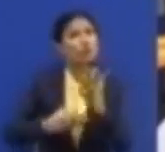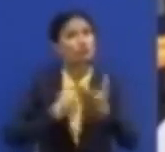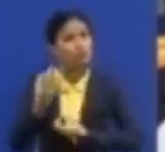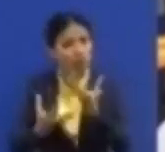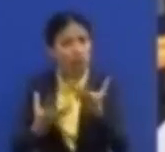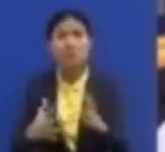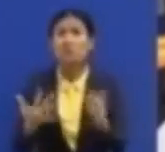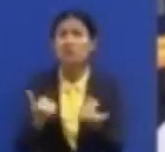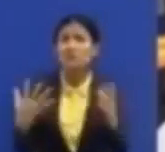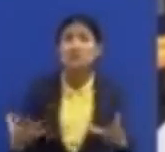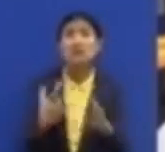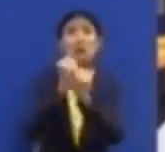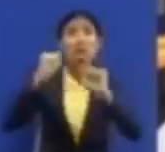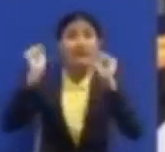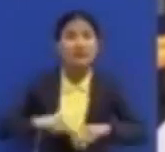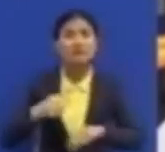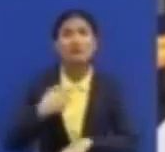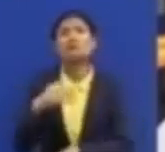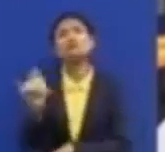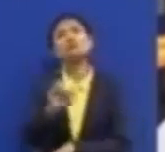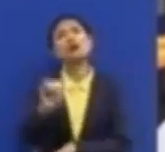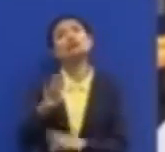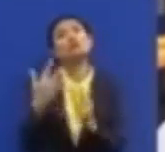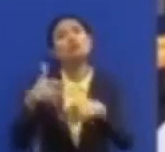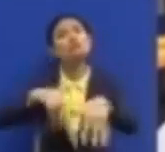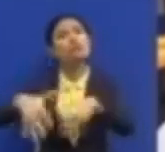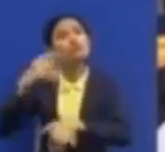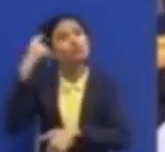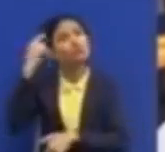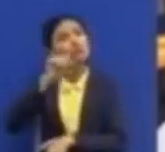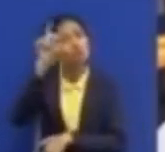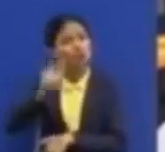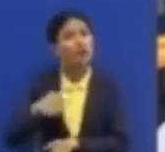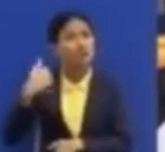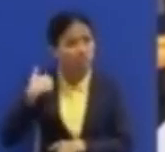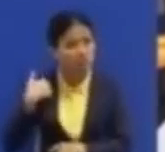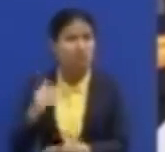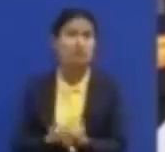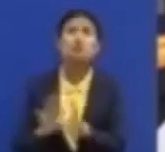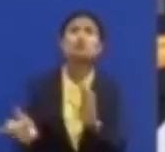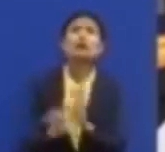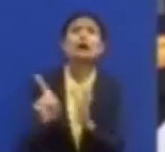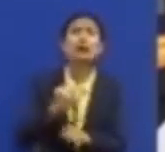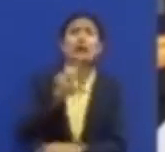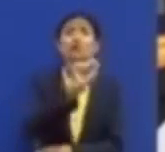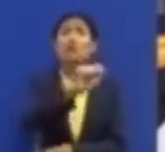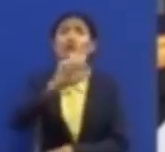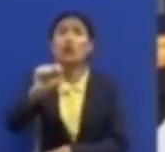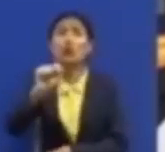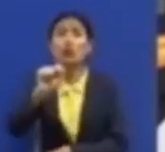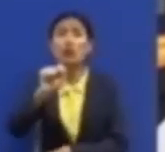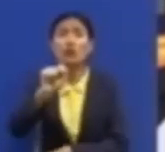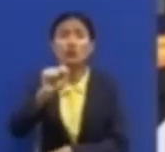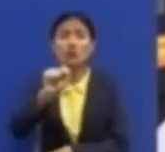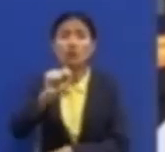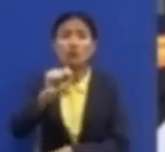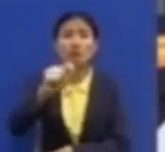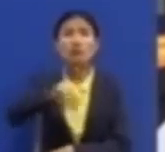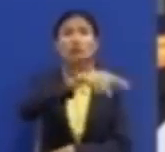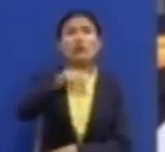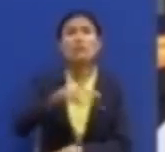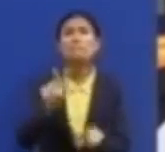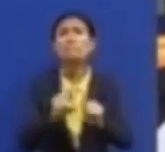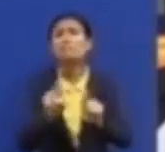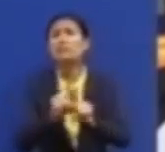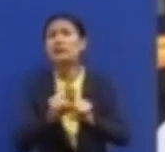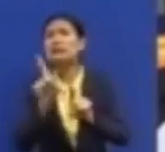ลยทันทีเนี่ยนะครับจะทำให้สังคมคลางแคลงใจแบบที่เขาตั้งคำถามมาบอกว่าสุดท้ายแล้วสภาผู้แทนราษฎรนั้นจะกลายเป็นสภาที่พวกมากล